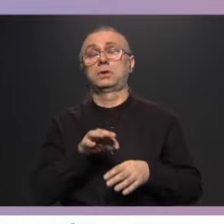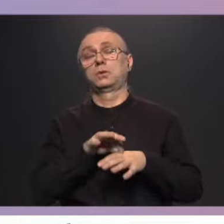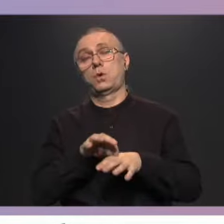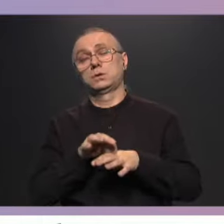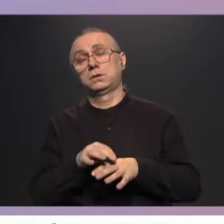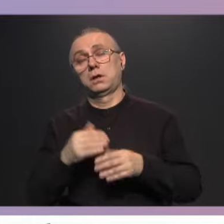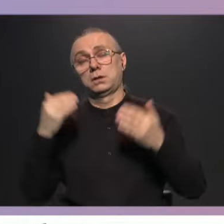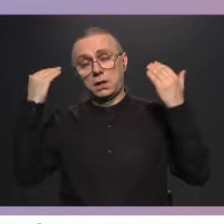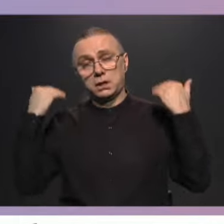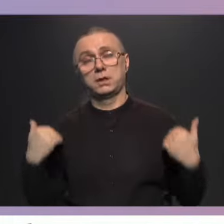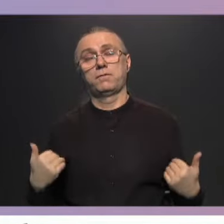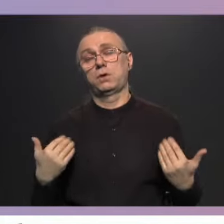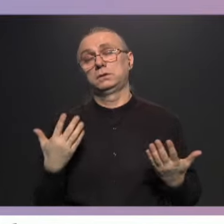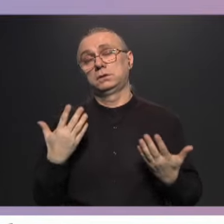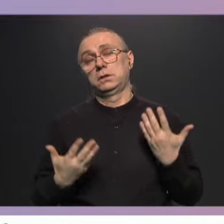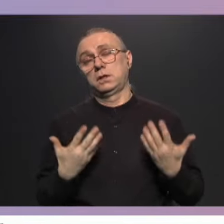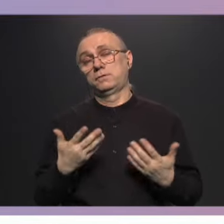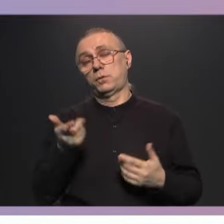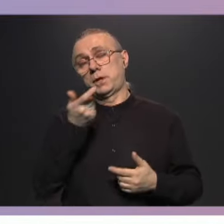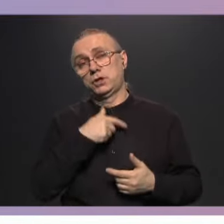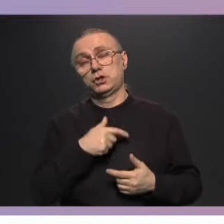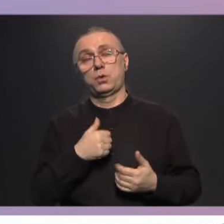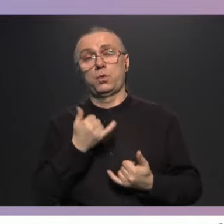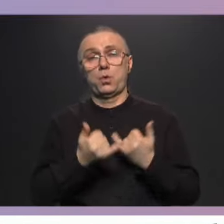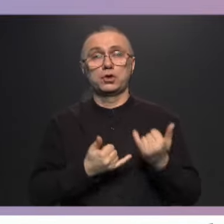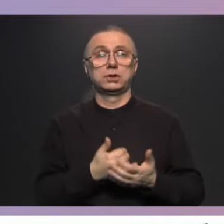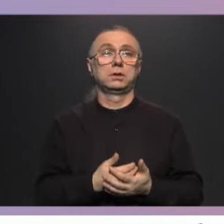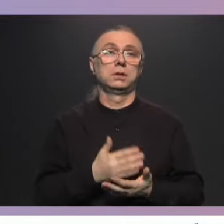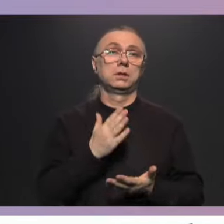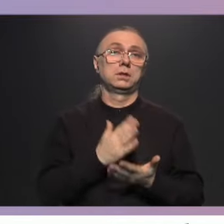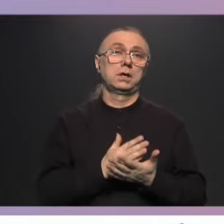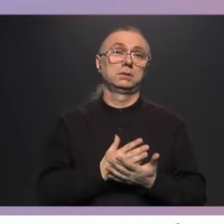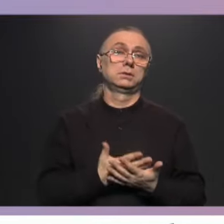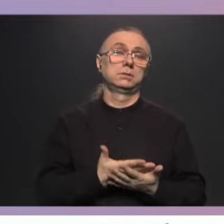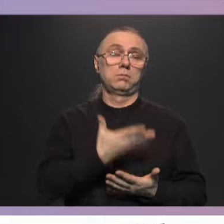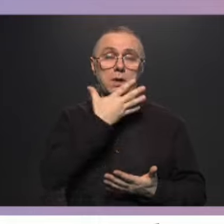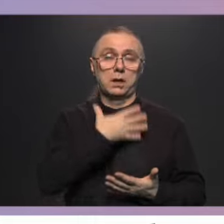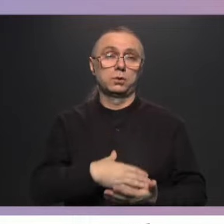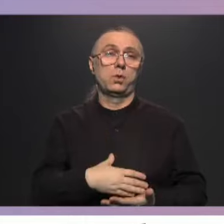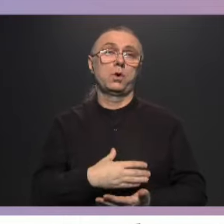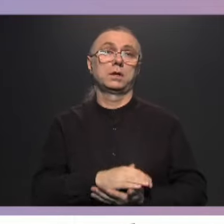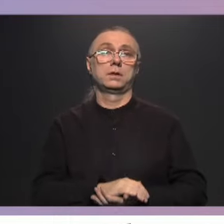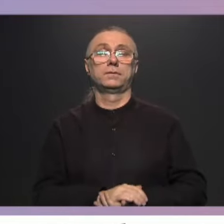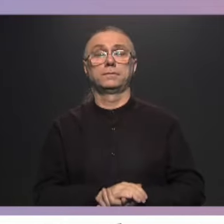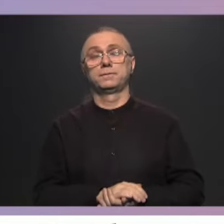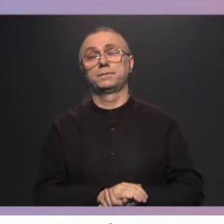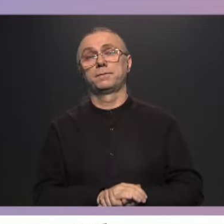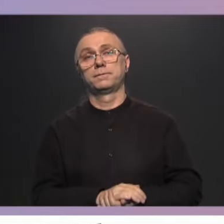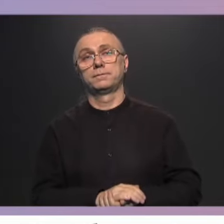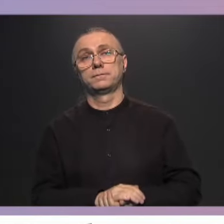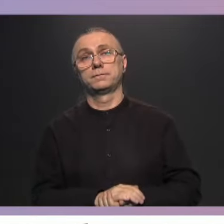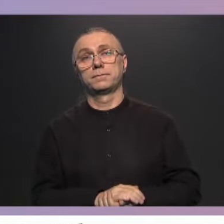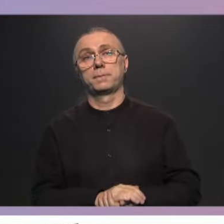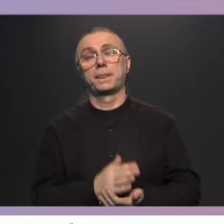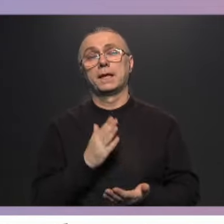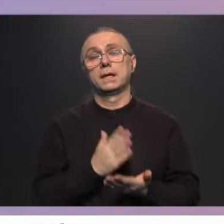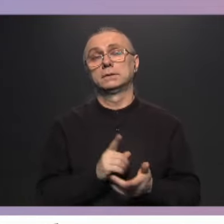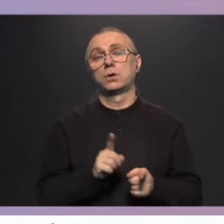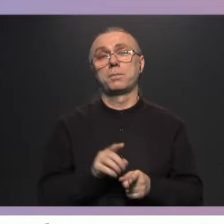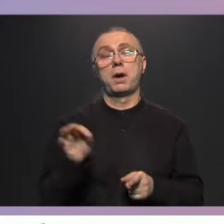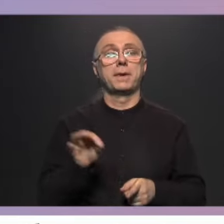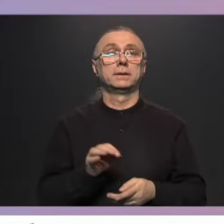такого нет, если все прилично, ухожено. И с бородой, конечно же, наверное. Потому что, чтобы... Здесь еще такой момент был,